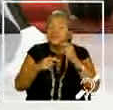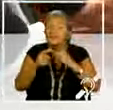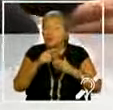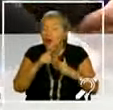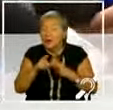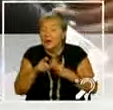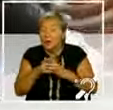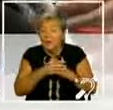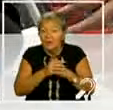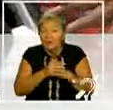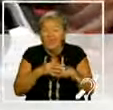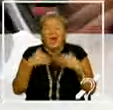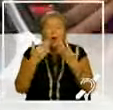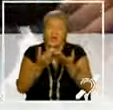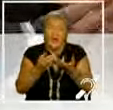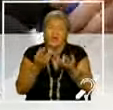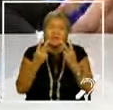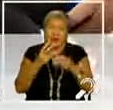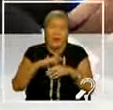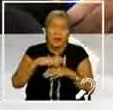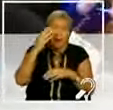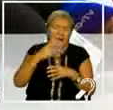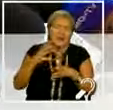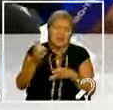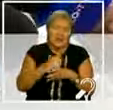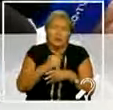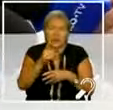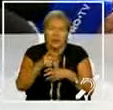FCSB ea o ofertă prea mare astfel